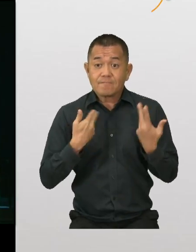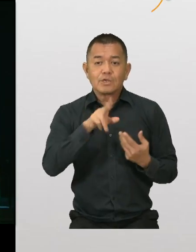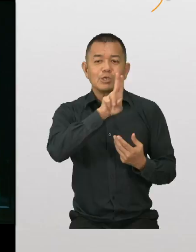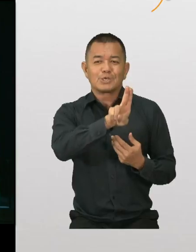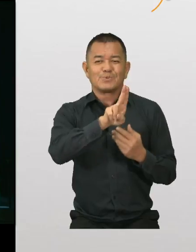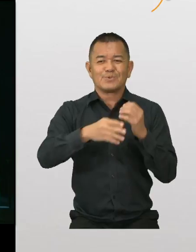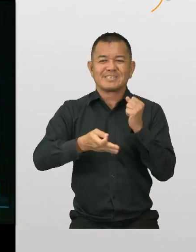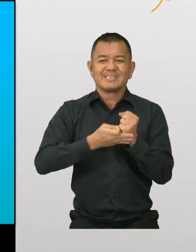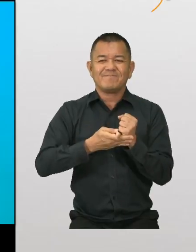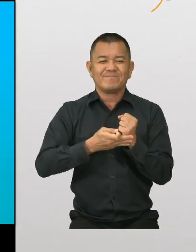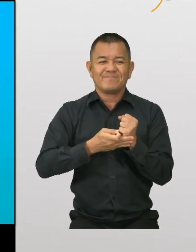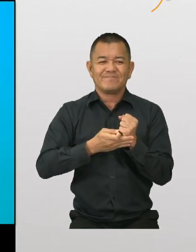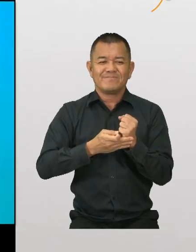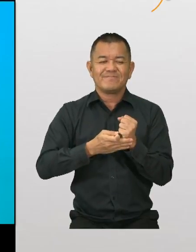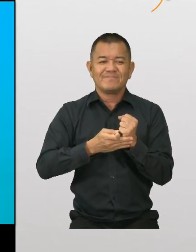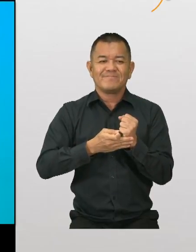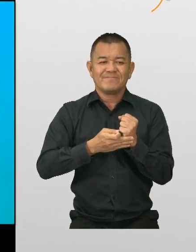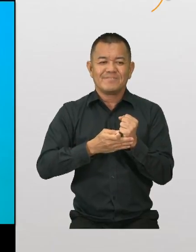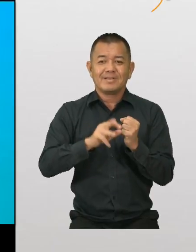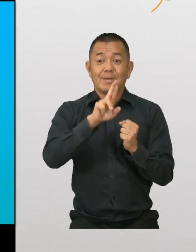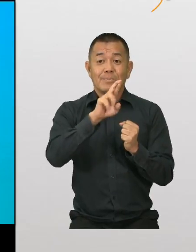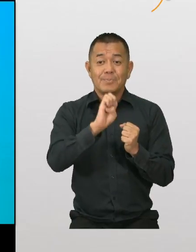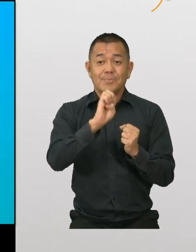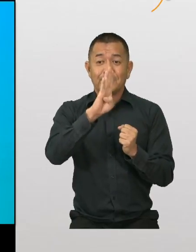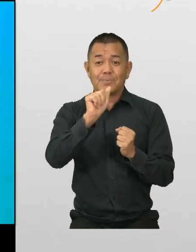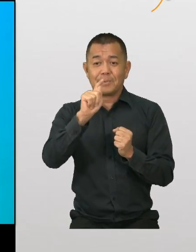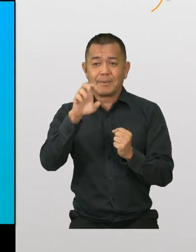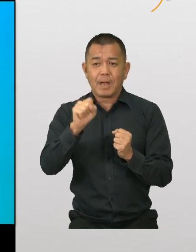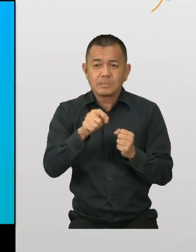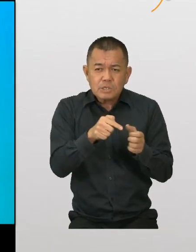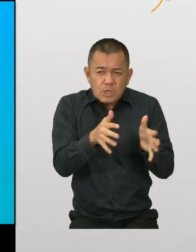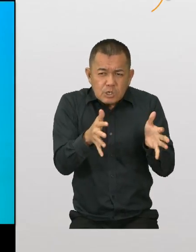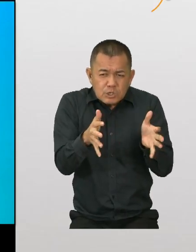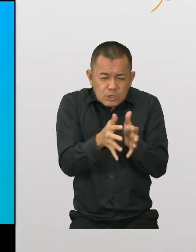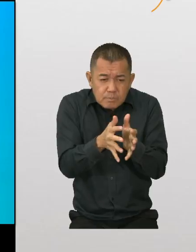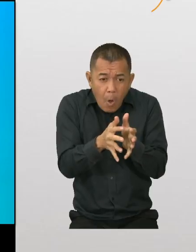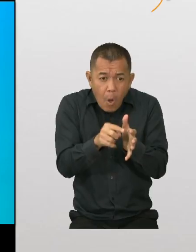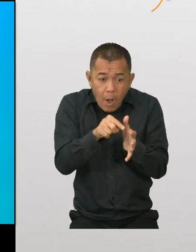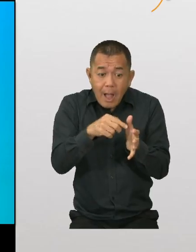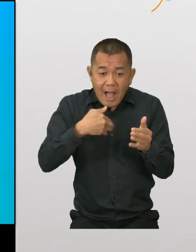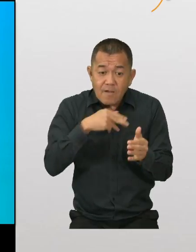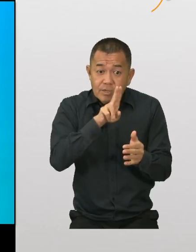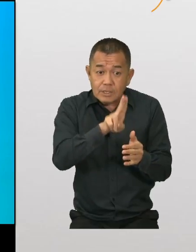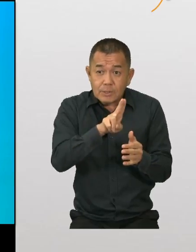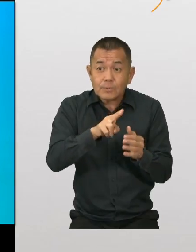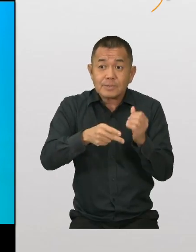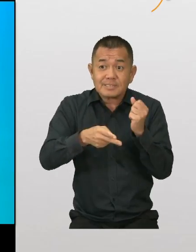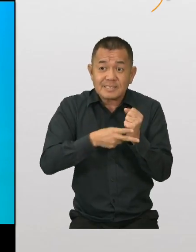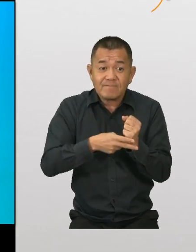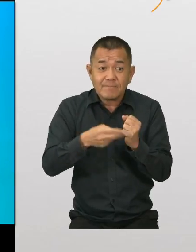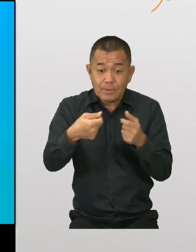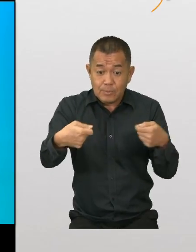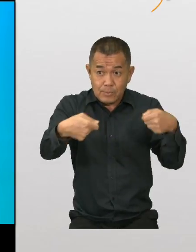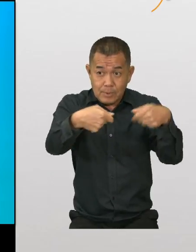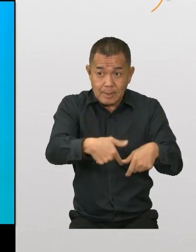Households 得到的 living 回 in 扣最 smaller 多 flats receive the most U-Save rebates. Those living in bigger flats also receive U-Save rebates, but the rebates are 去